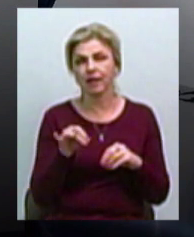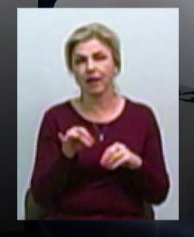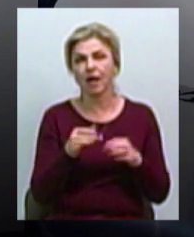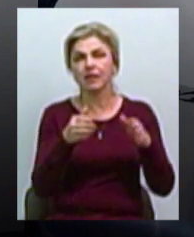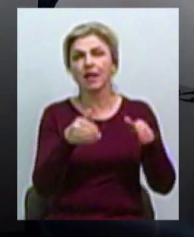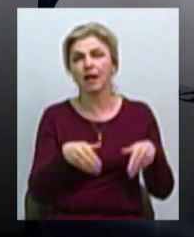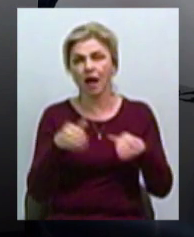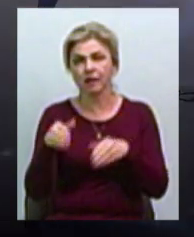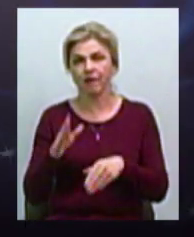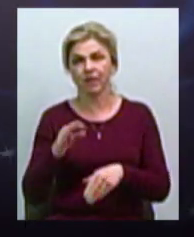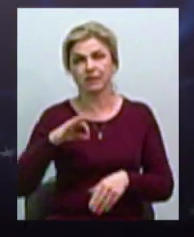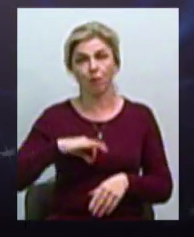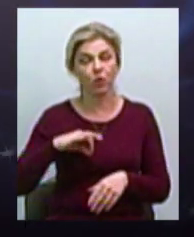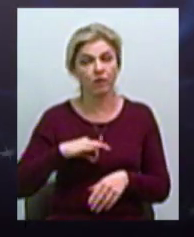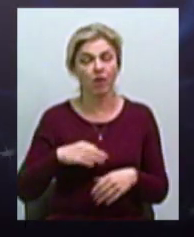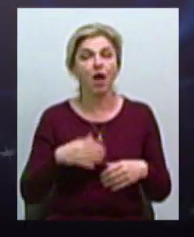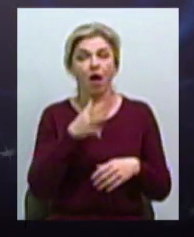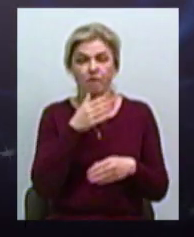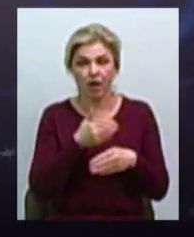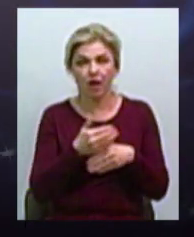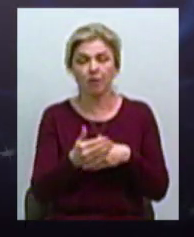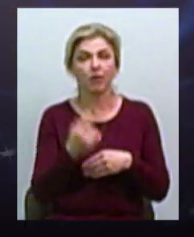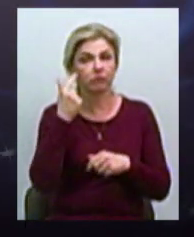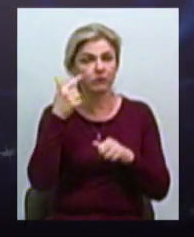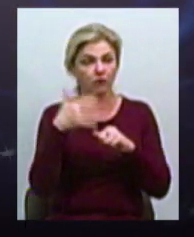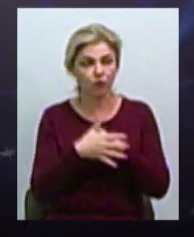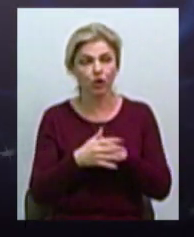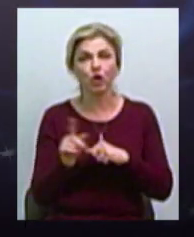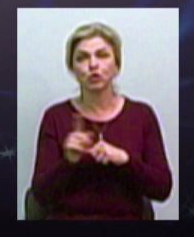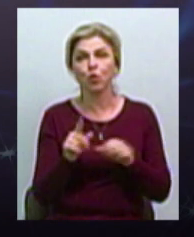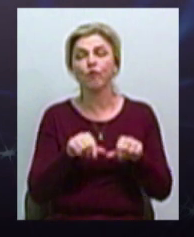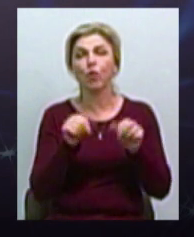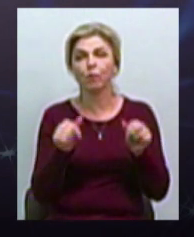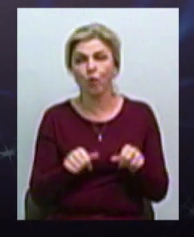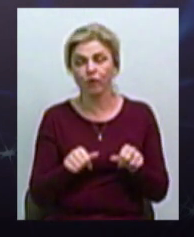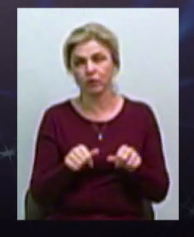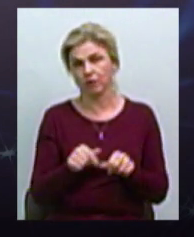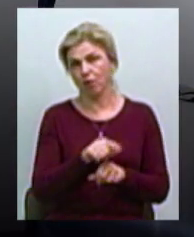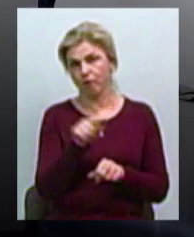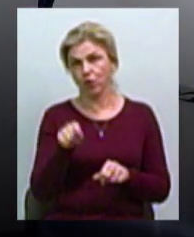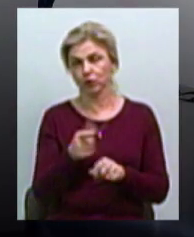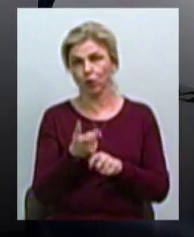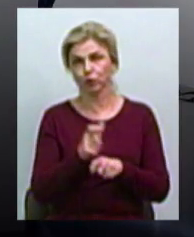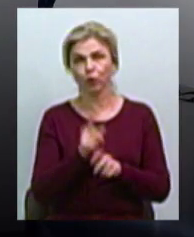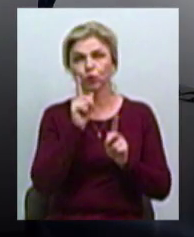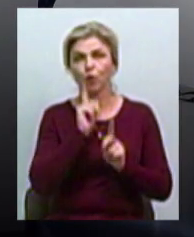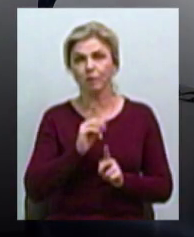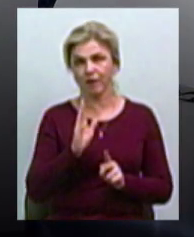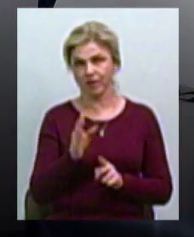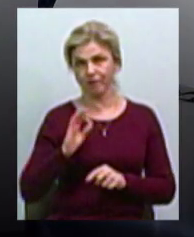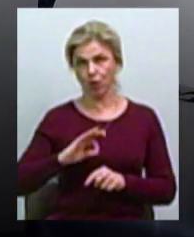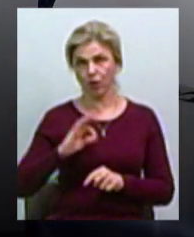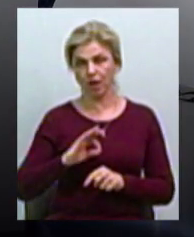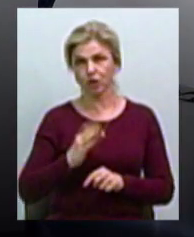у використанні. З часом стало зрозуміло, що те, що сформовано, воно дуже зручно у використанні. І це ми ще